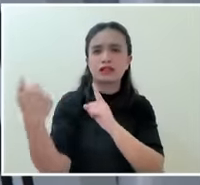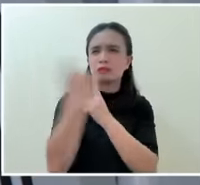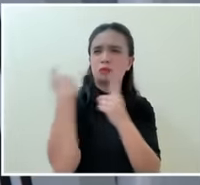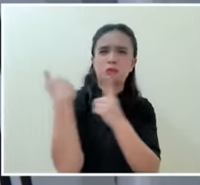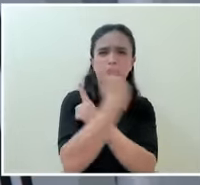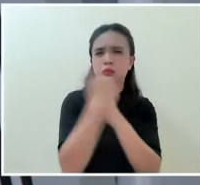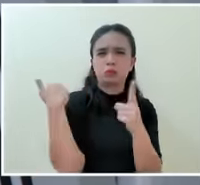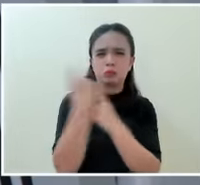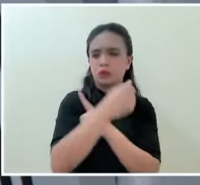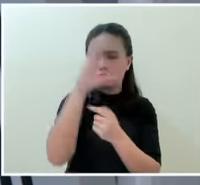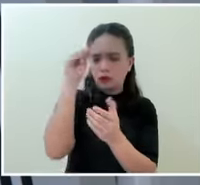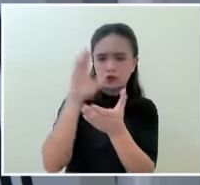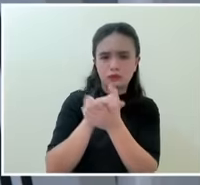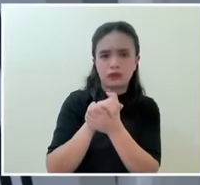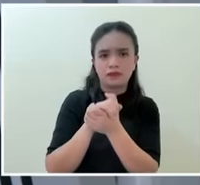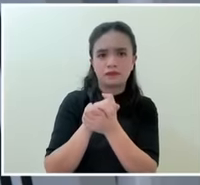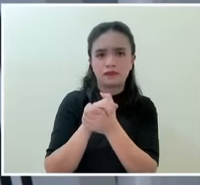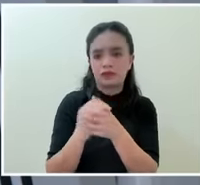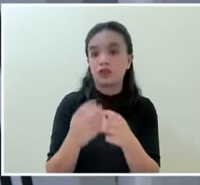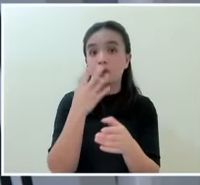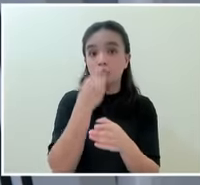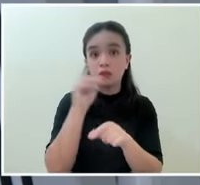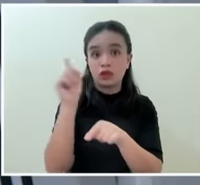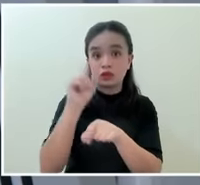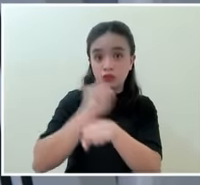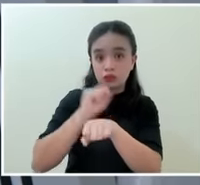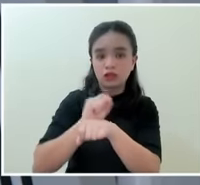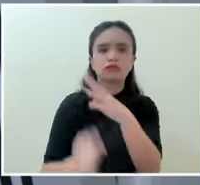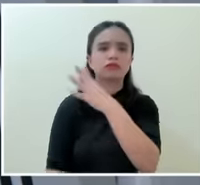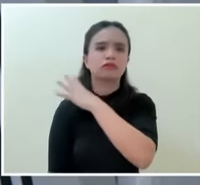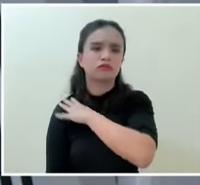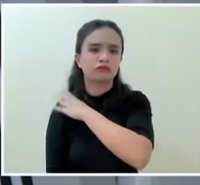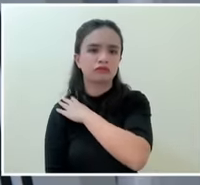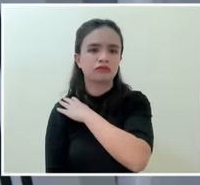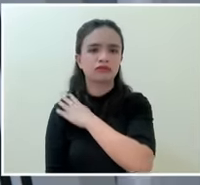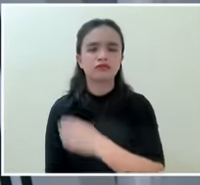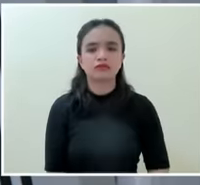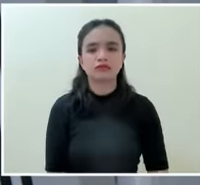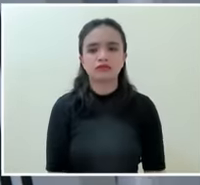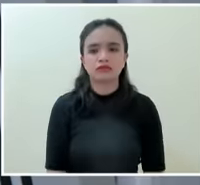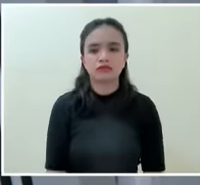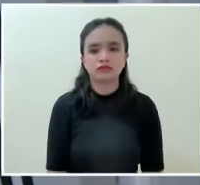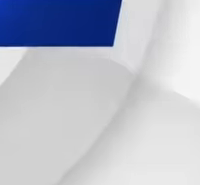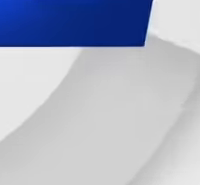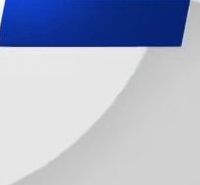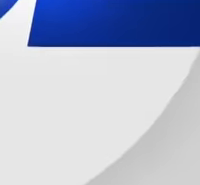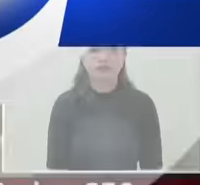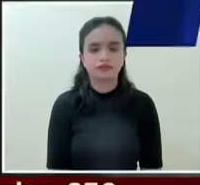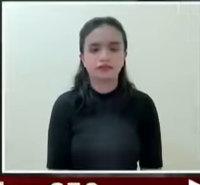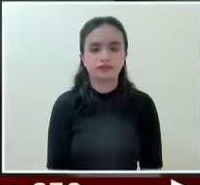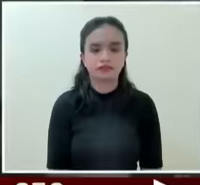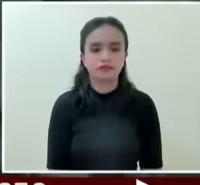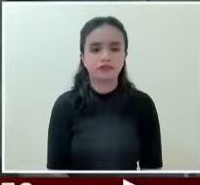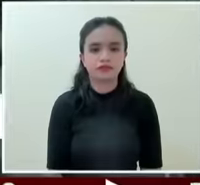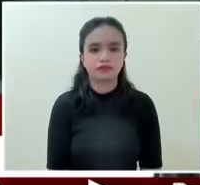mister na general. Nagpapatrol, Willard Cheng.